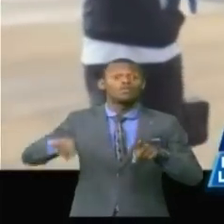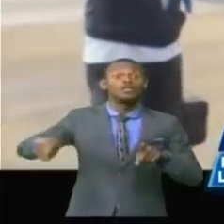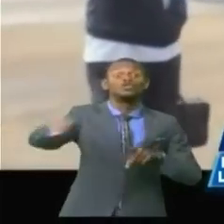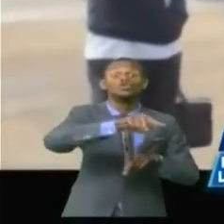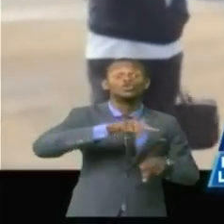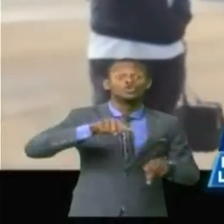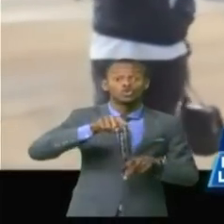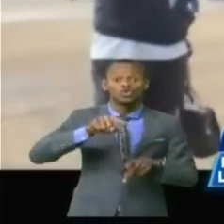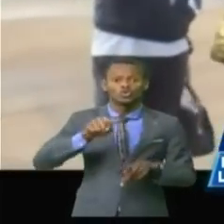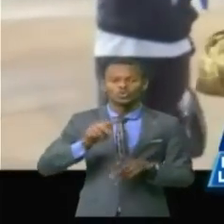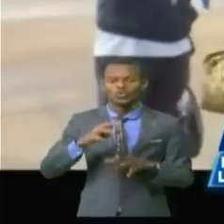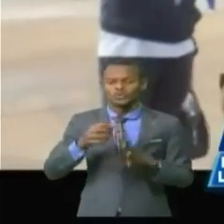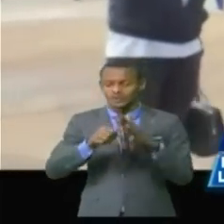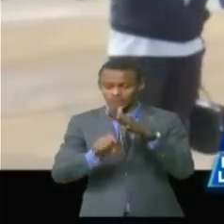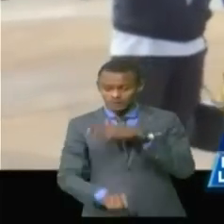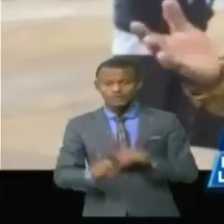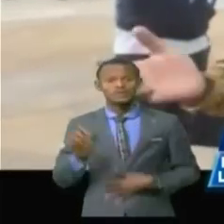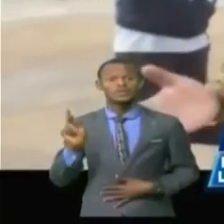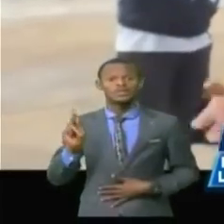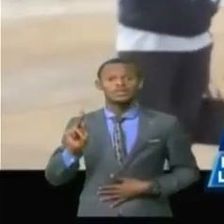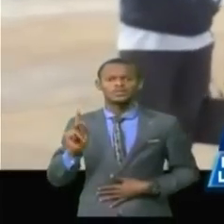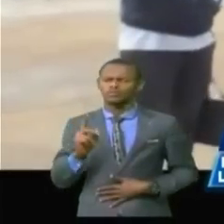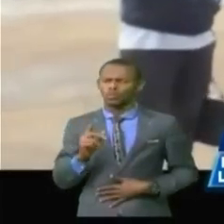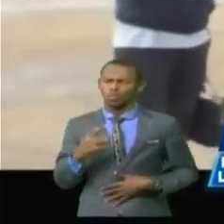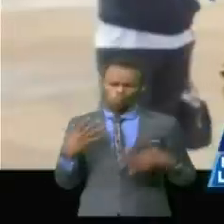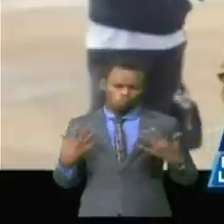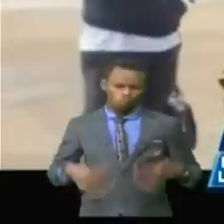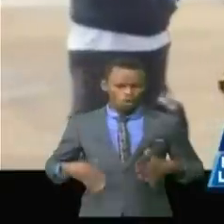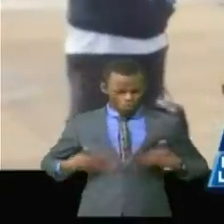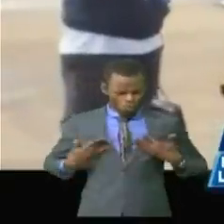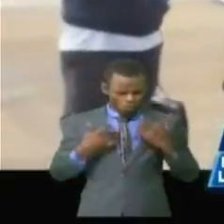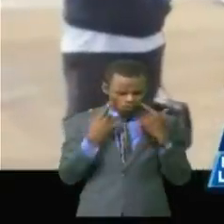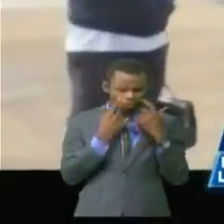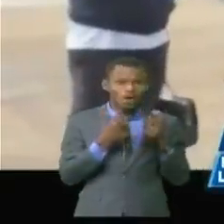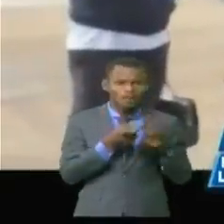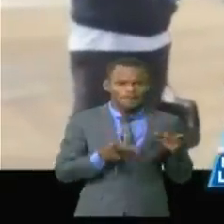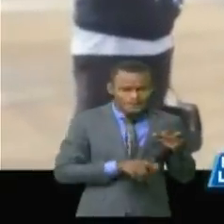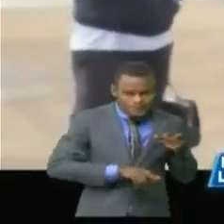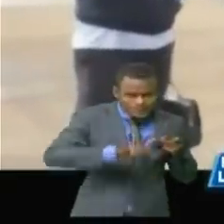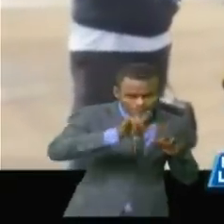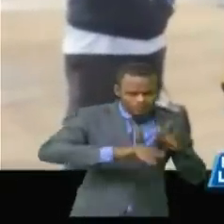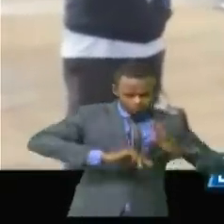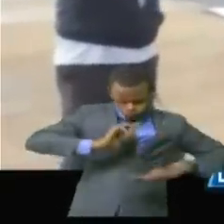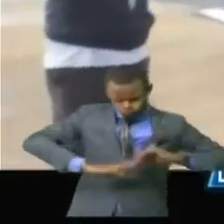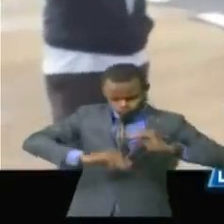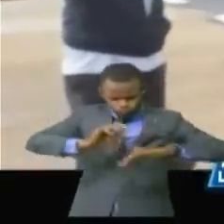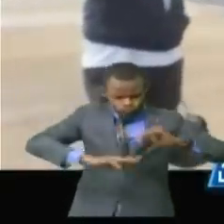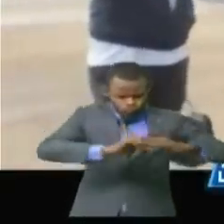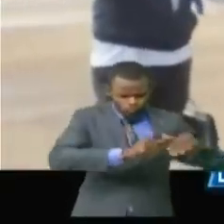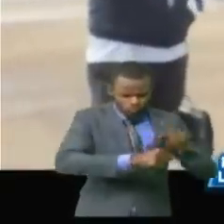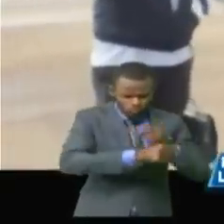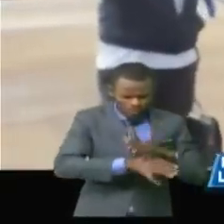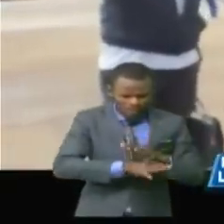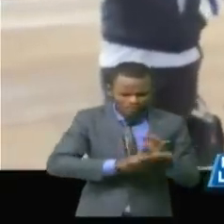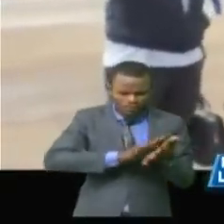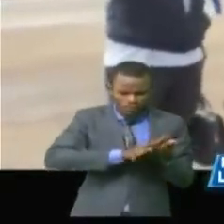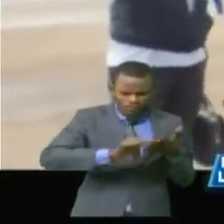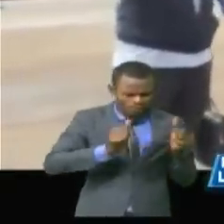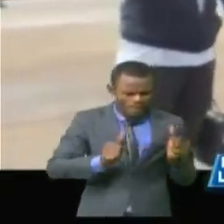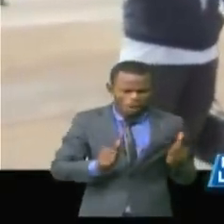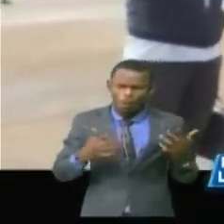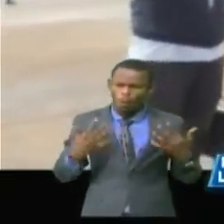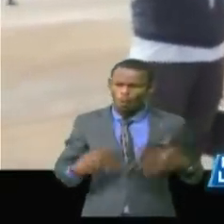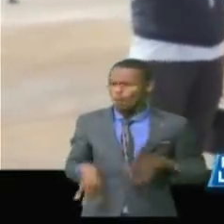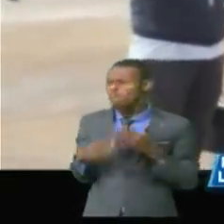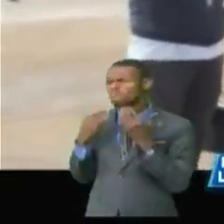Ça, vraiment, c'est quelque chose de merveilleux, d'extraordinaire. Et c'est comme ça, la formule que vous